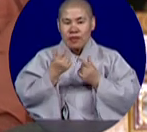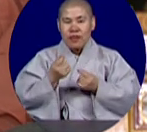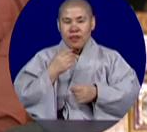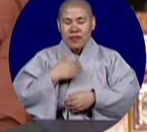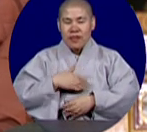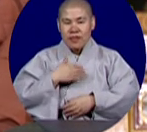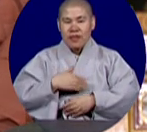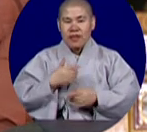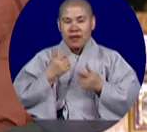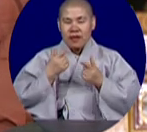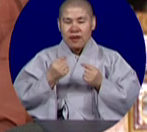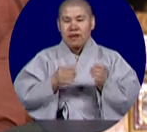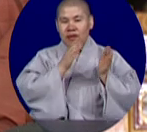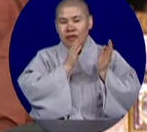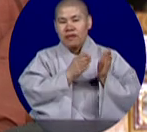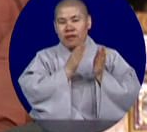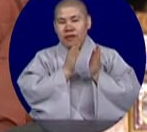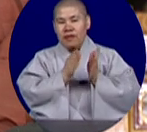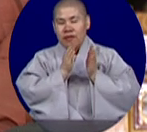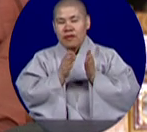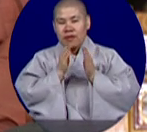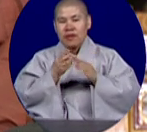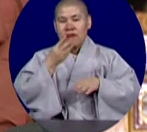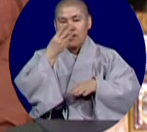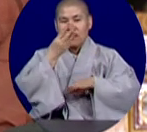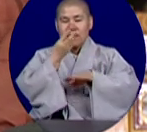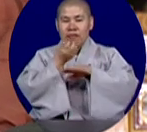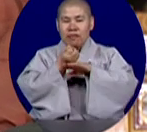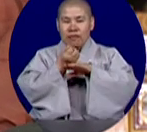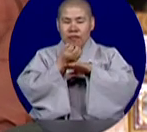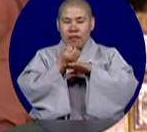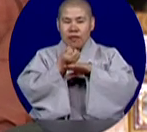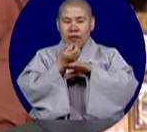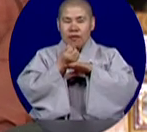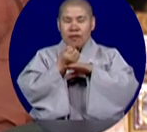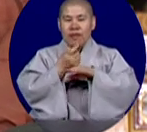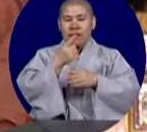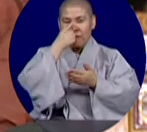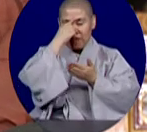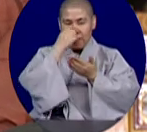이게 이런 과정을 거쳐서 삼보가 오늘날까지 전해진 거예요.